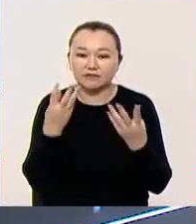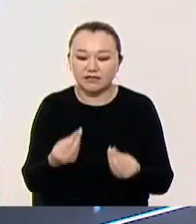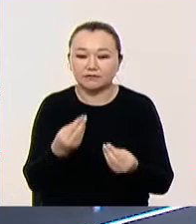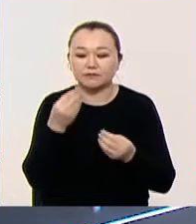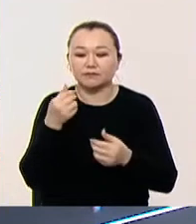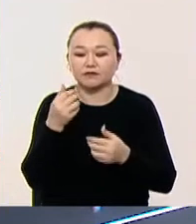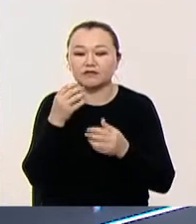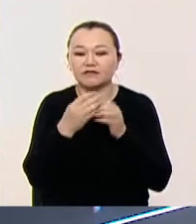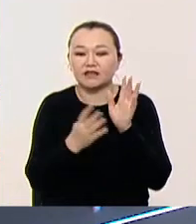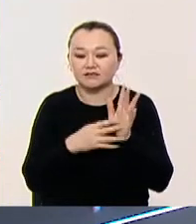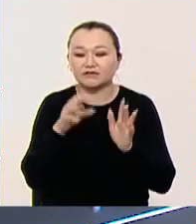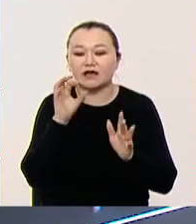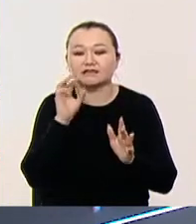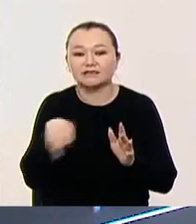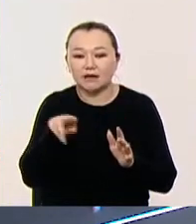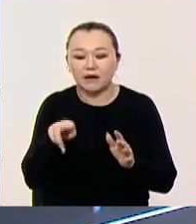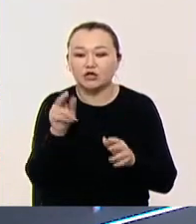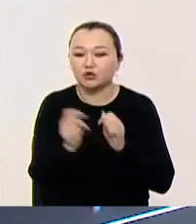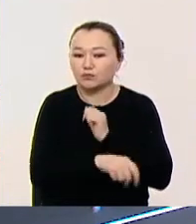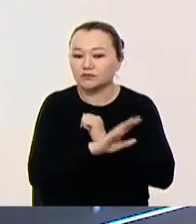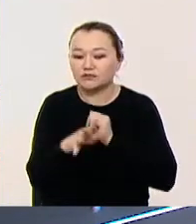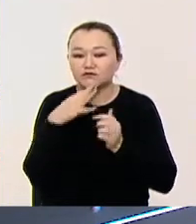премьеры 19 декабря Не упустите свой шанс